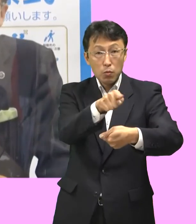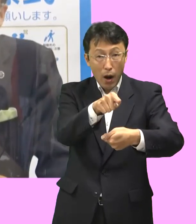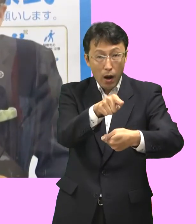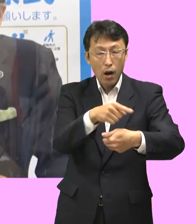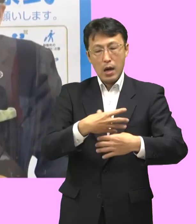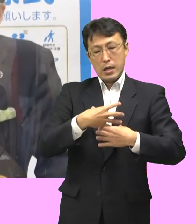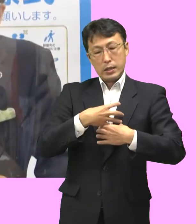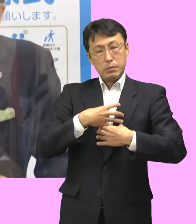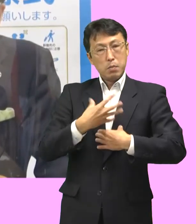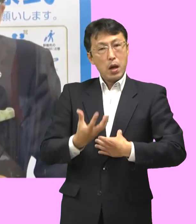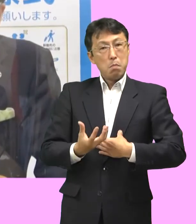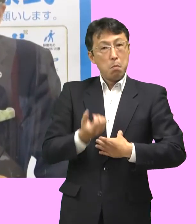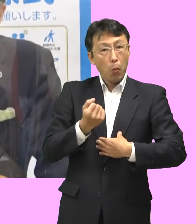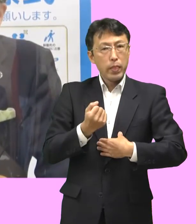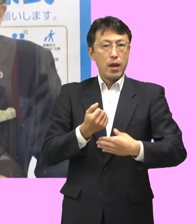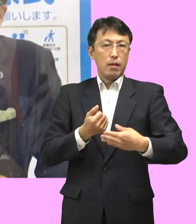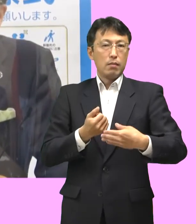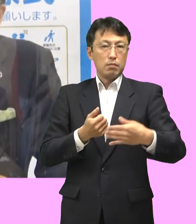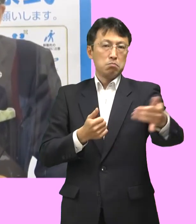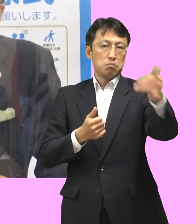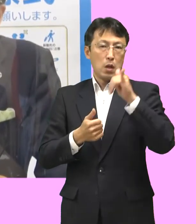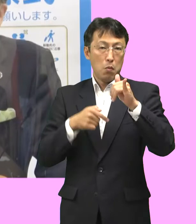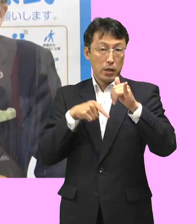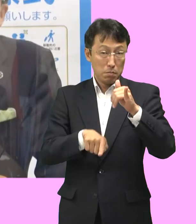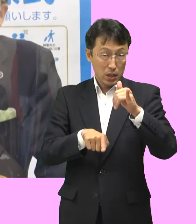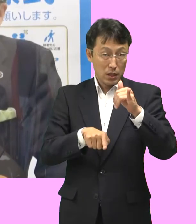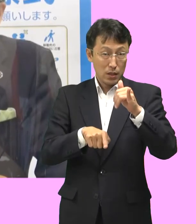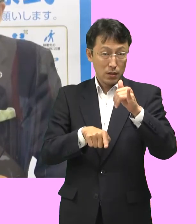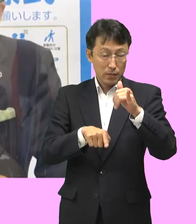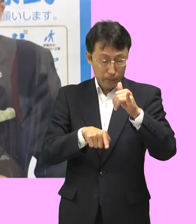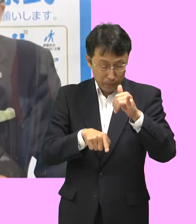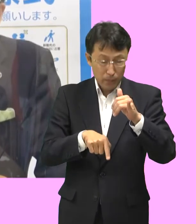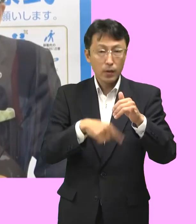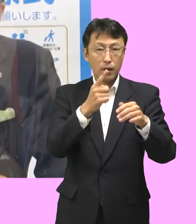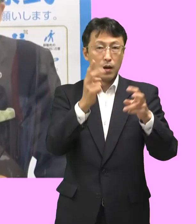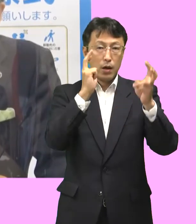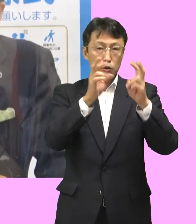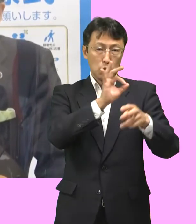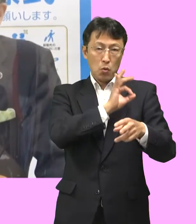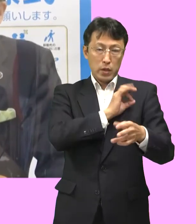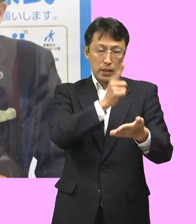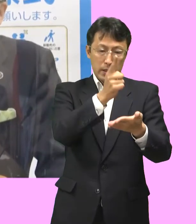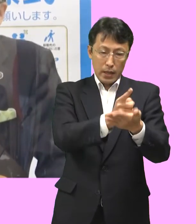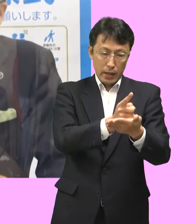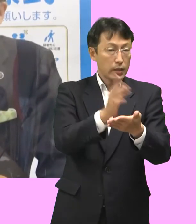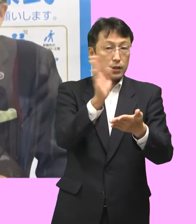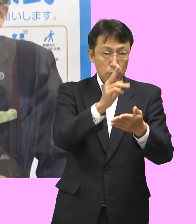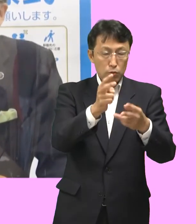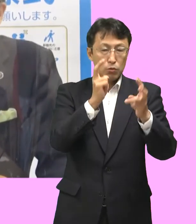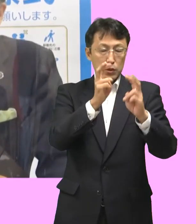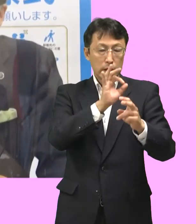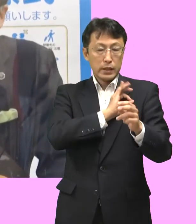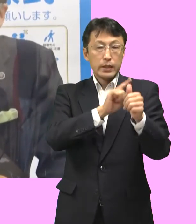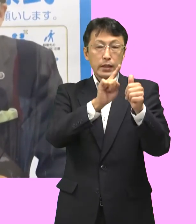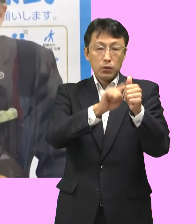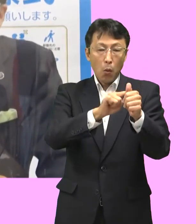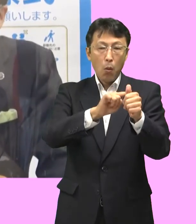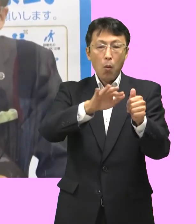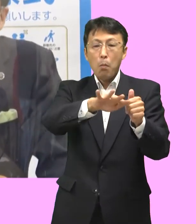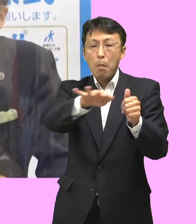には従業員だけではなくて、その利用者の方にもつながっていくんだろうと思いますね。は